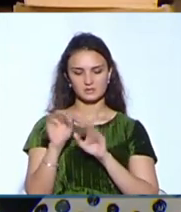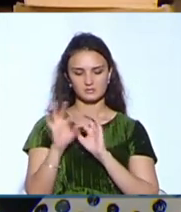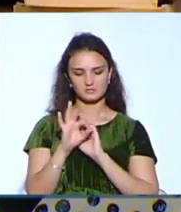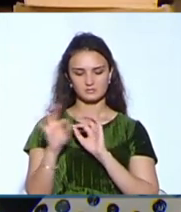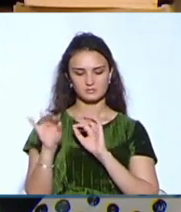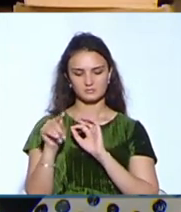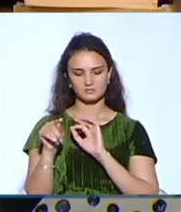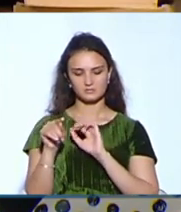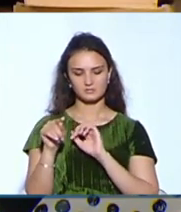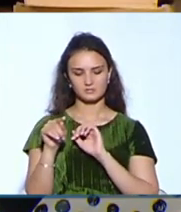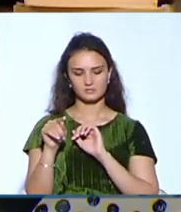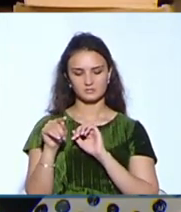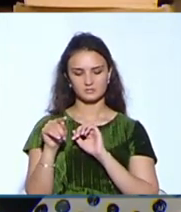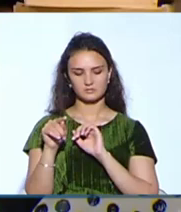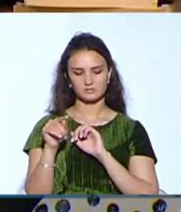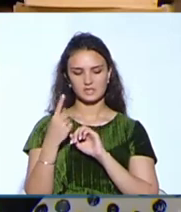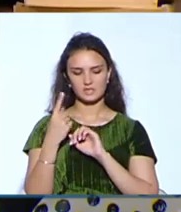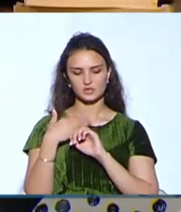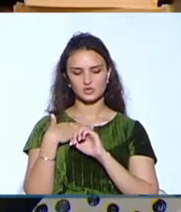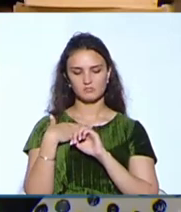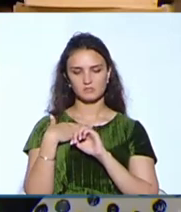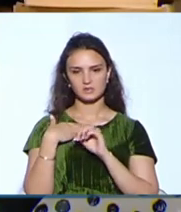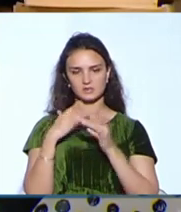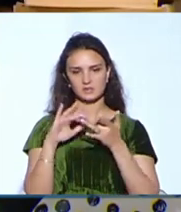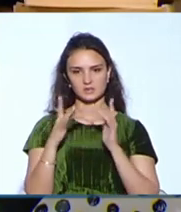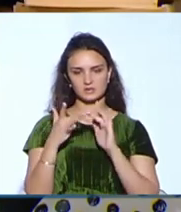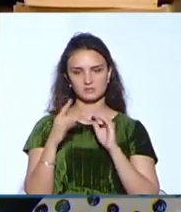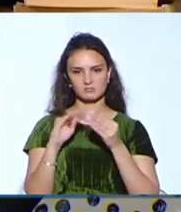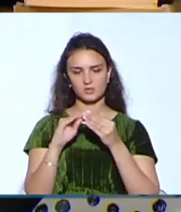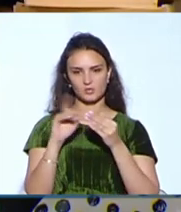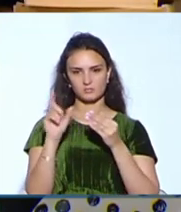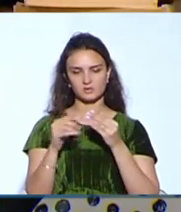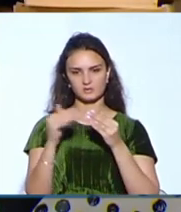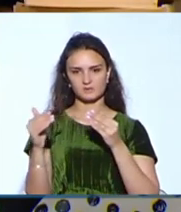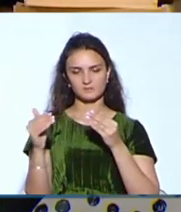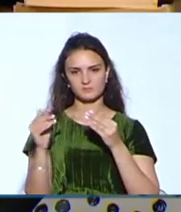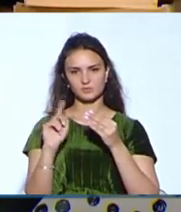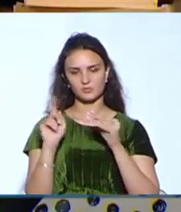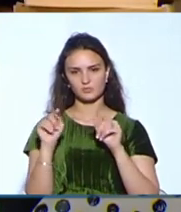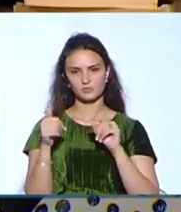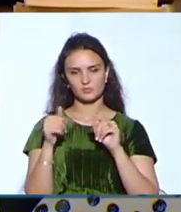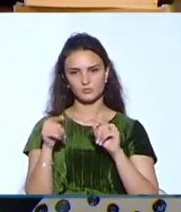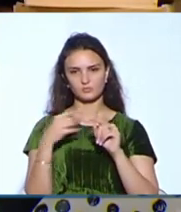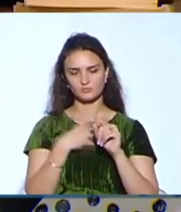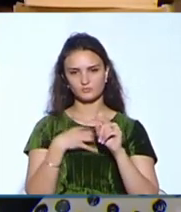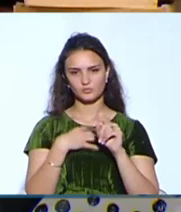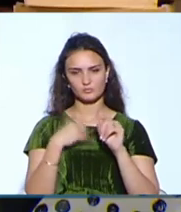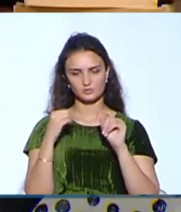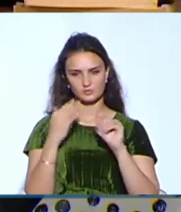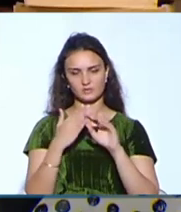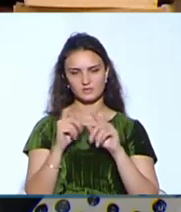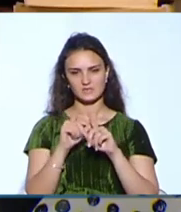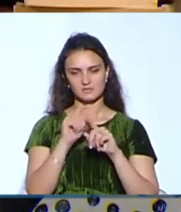წინარეჩვეულებრივ კომენტარს გადავაწყდი ერთი ჩემი სოციალური ქსელის მეგობრის, რომ როგორი მნიშვნელობები